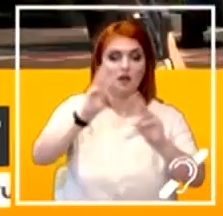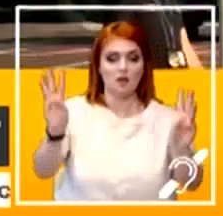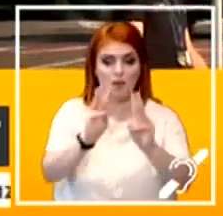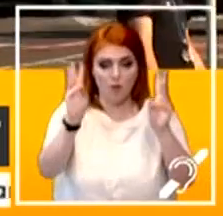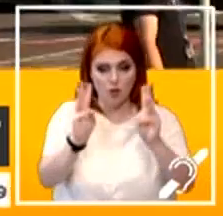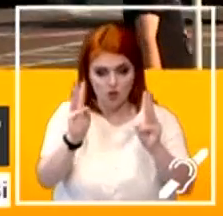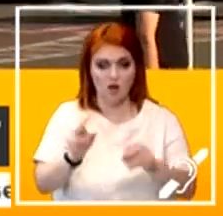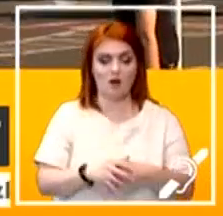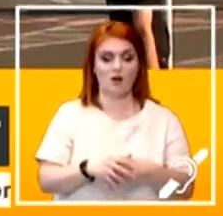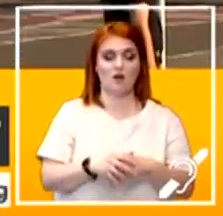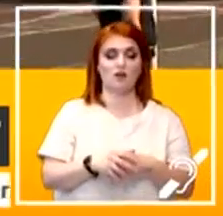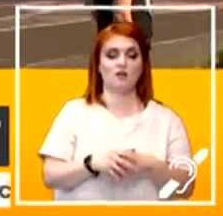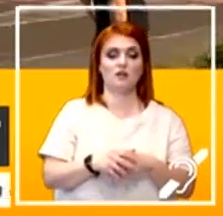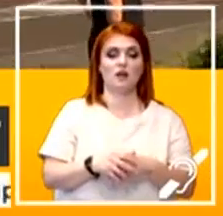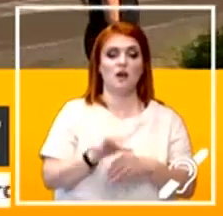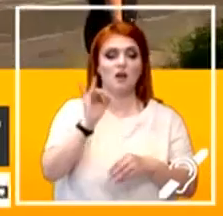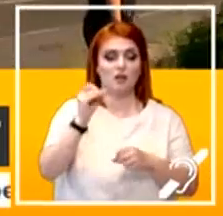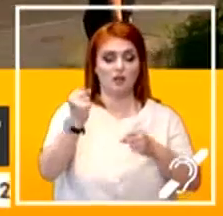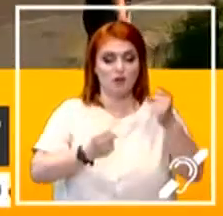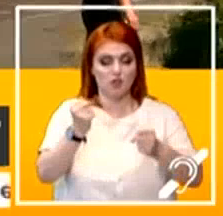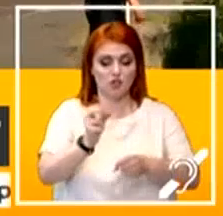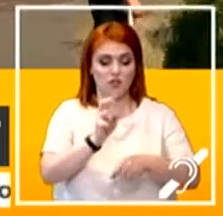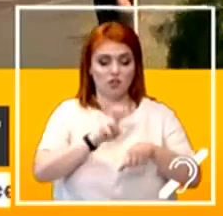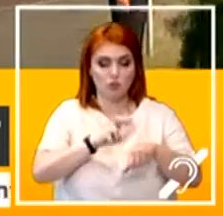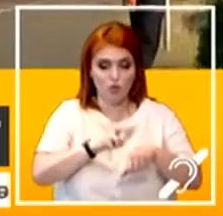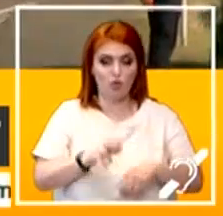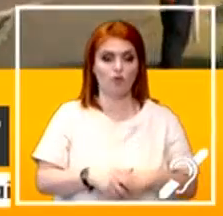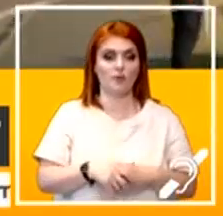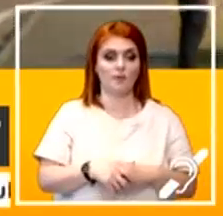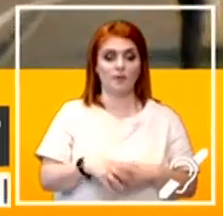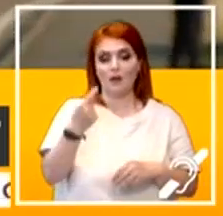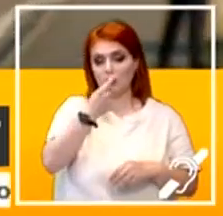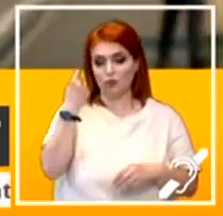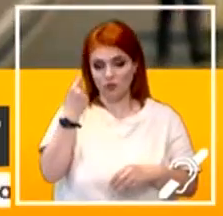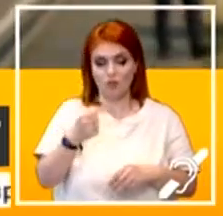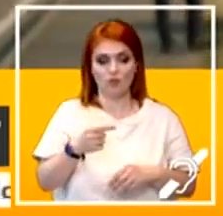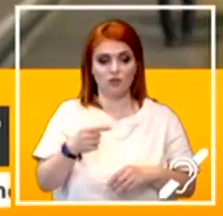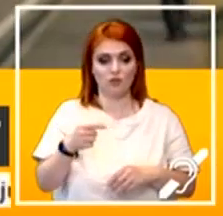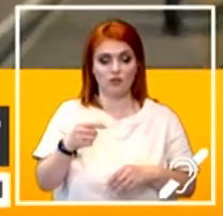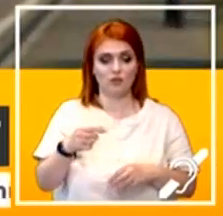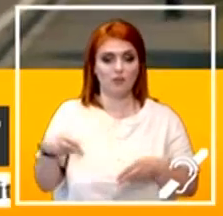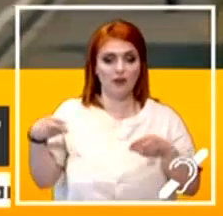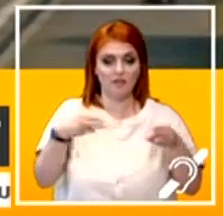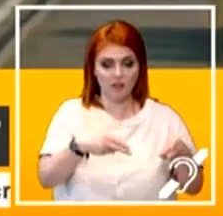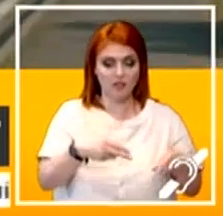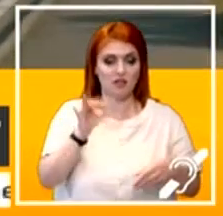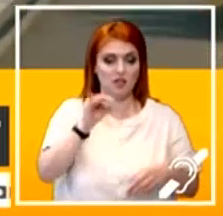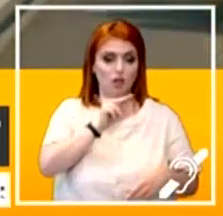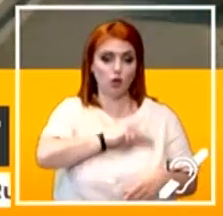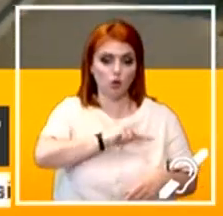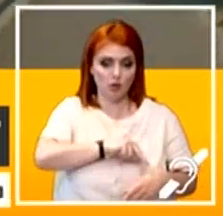pompieri, echipaje de pe ambulanță. Chiar cu puțin timp în urmă, aici au intervenit și 10 de angajați